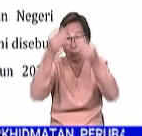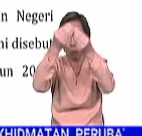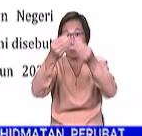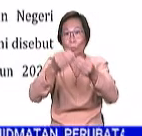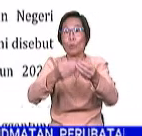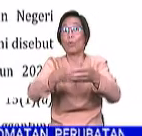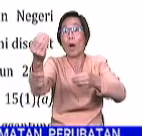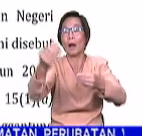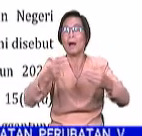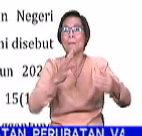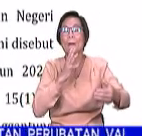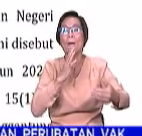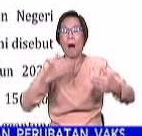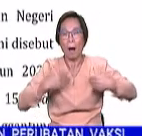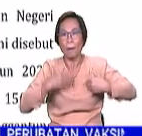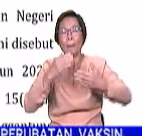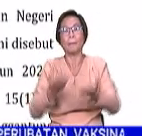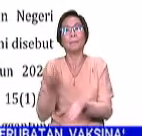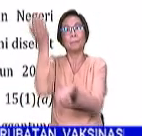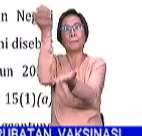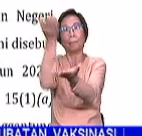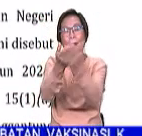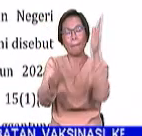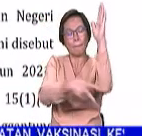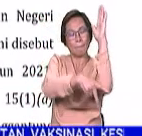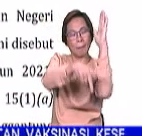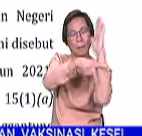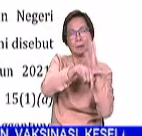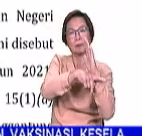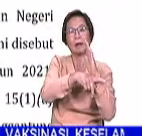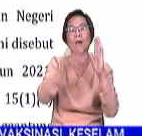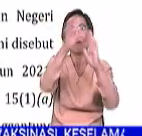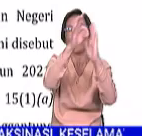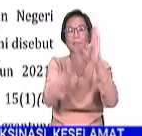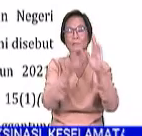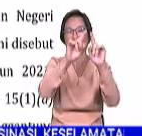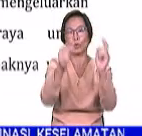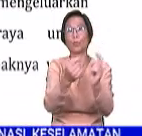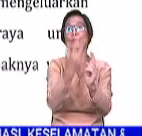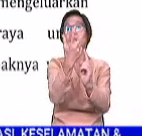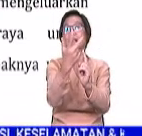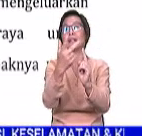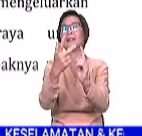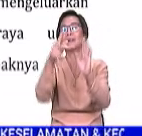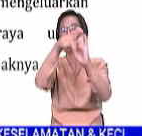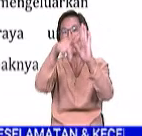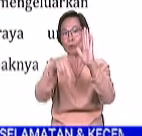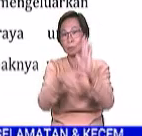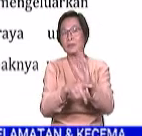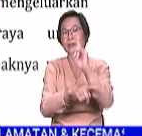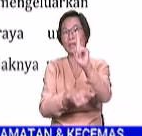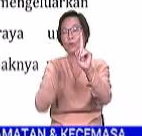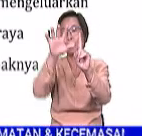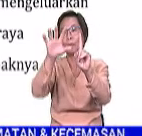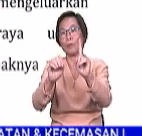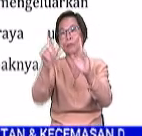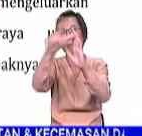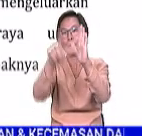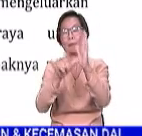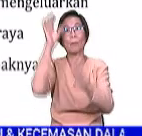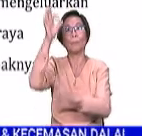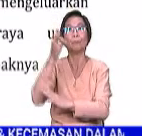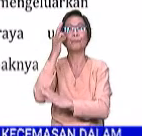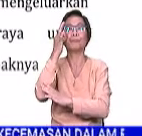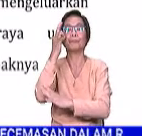turut menyatakan perkara itu akan dibentangkan di Palimanan menurut pasal golongan 3 berkode 150 perlembagaan